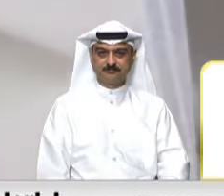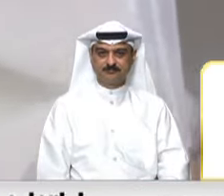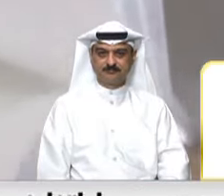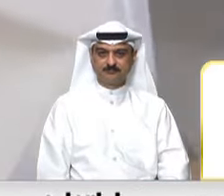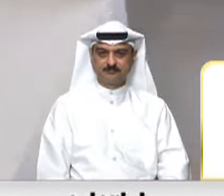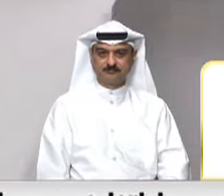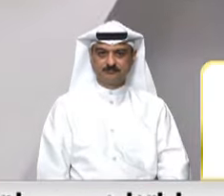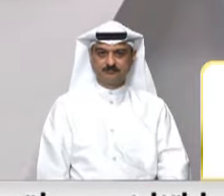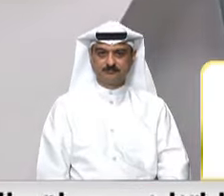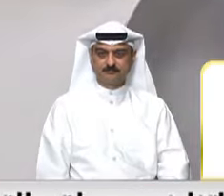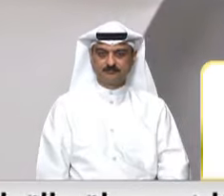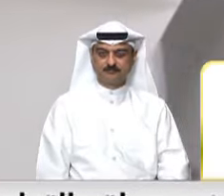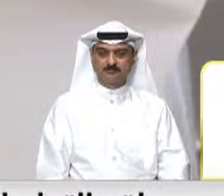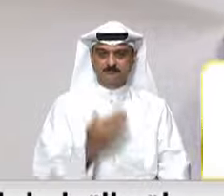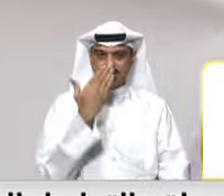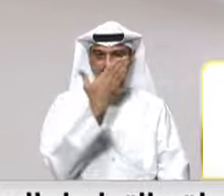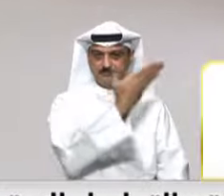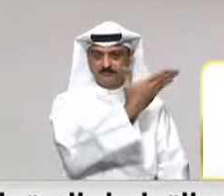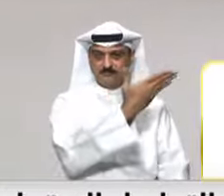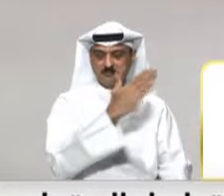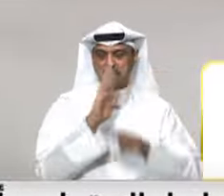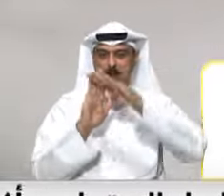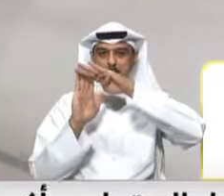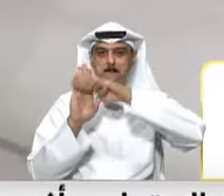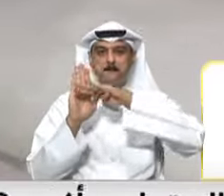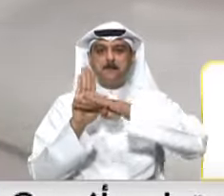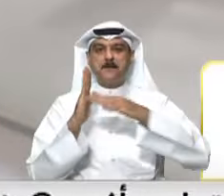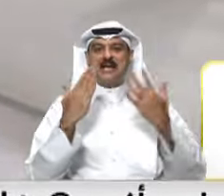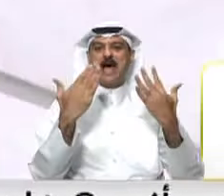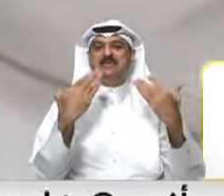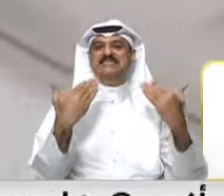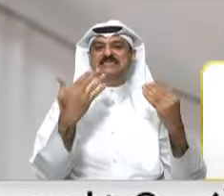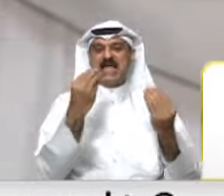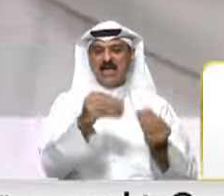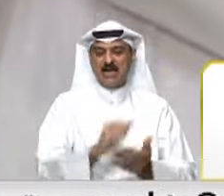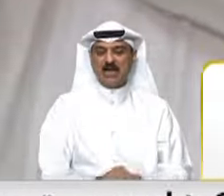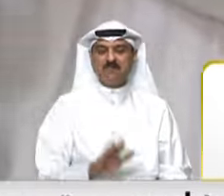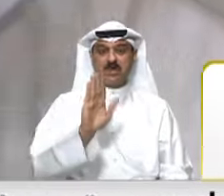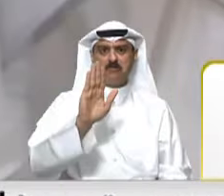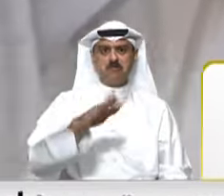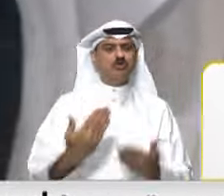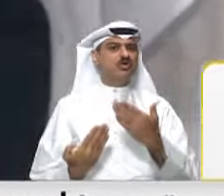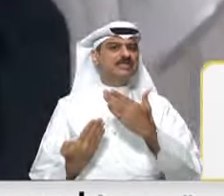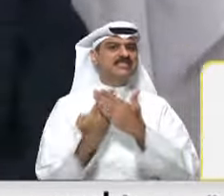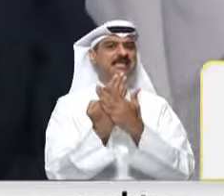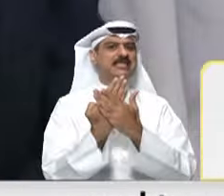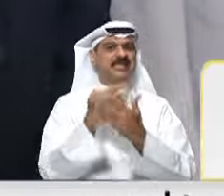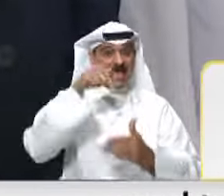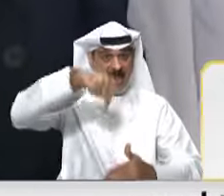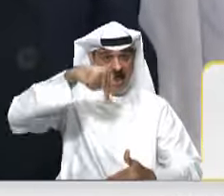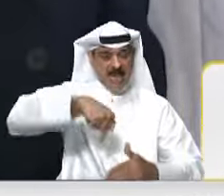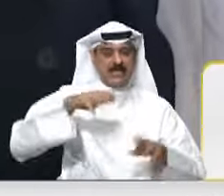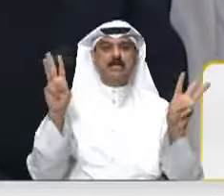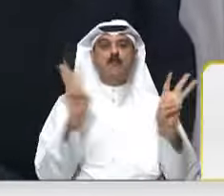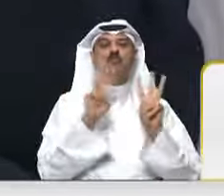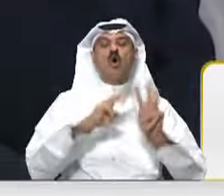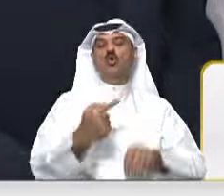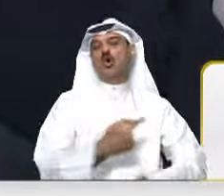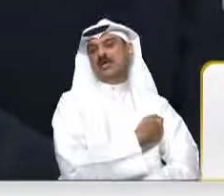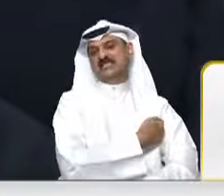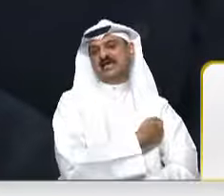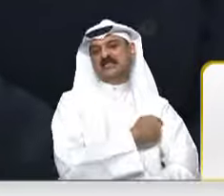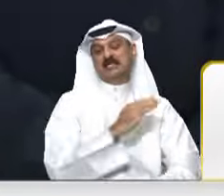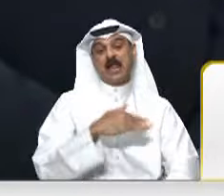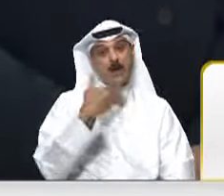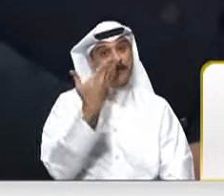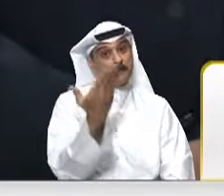السفر الخريطه التفاعليه ل سافرين المتواجده حديثا في موقع وزاره الصحه ليست مجرد